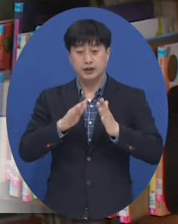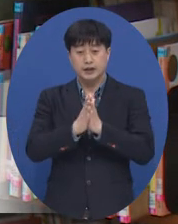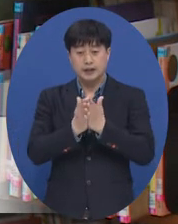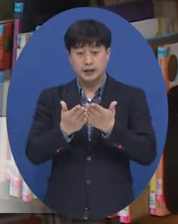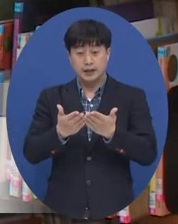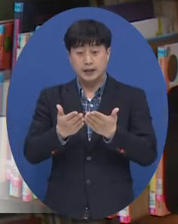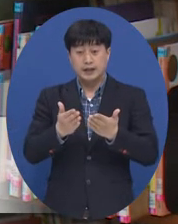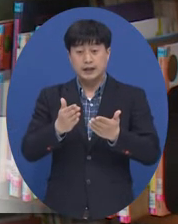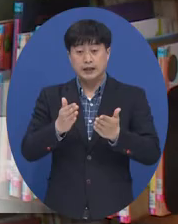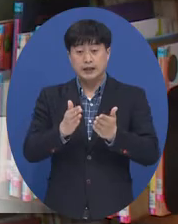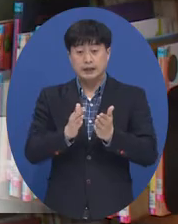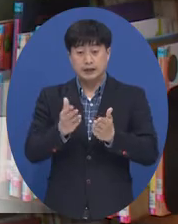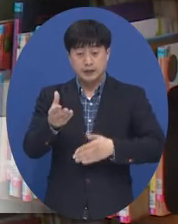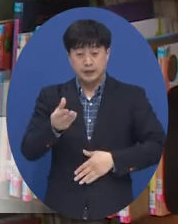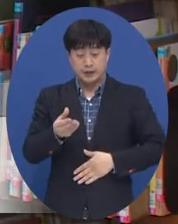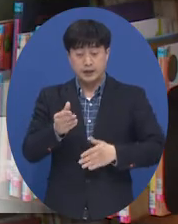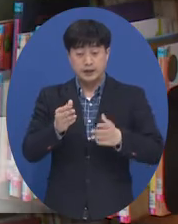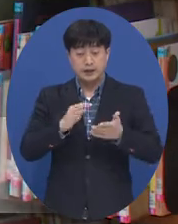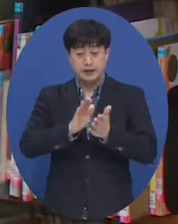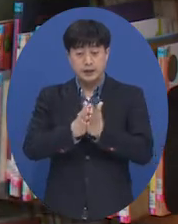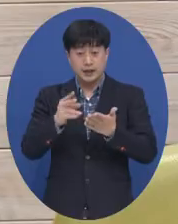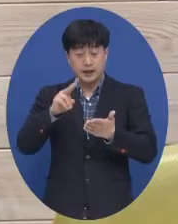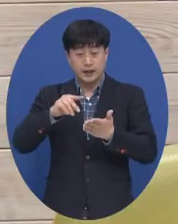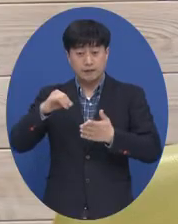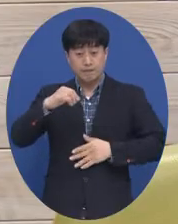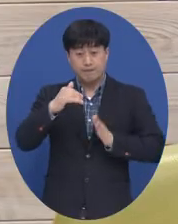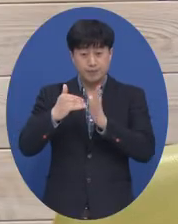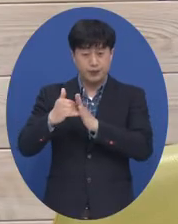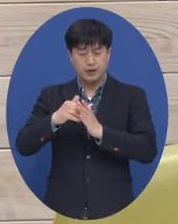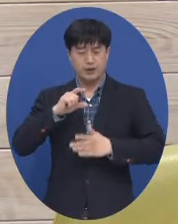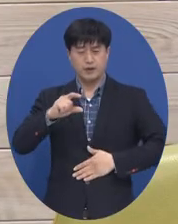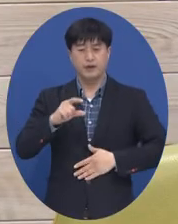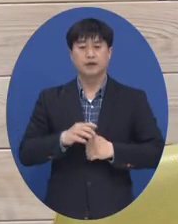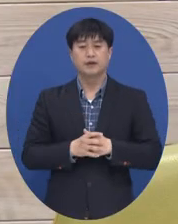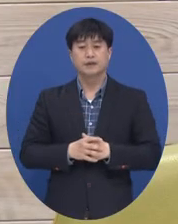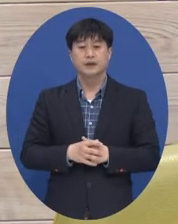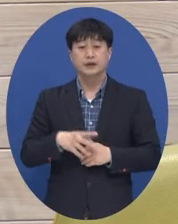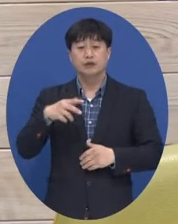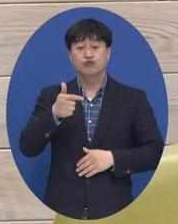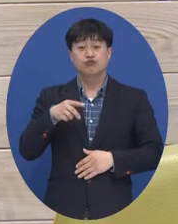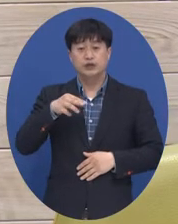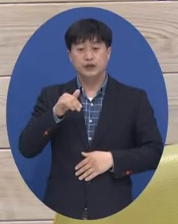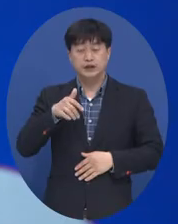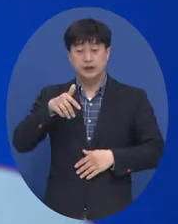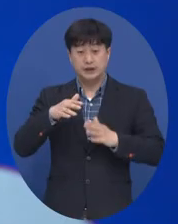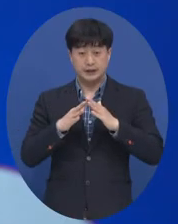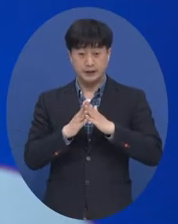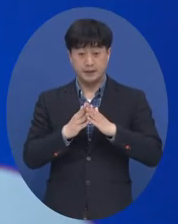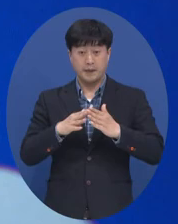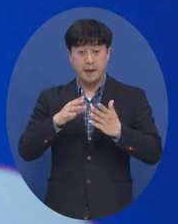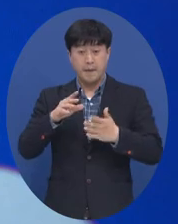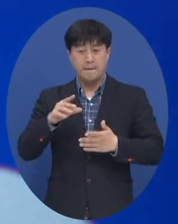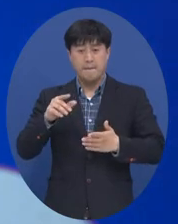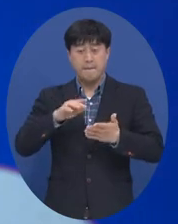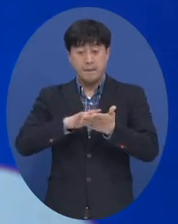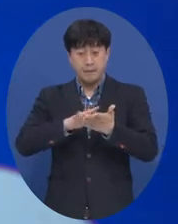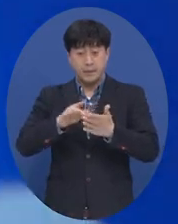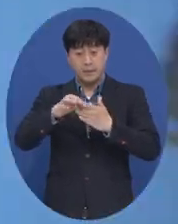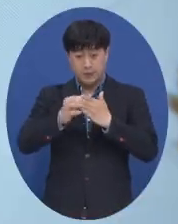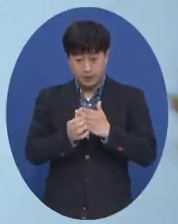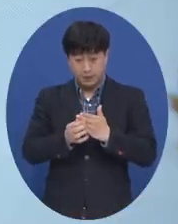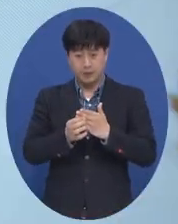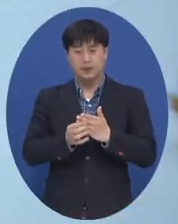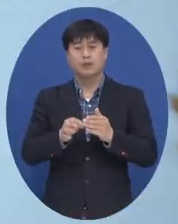체포 옆 이라든가 책에 대한 소독을 강화하고 있음 경도 사이버 도서관 우리집과 앱을 통해 마녀 중에선 자책을 무료로 볼 수